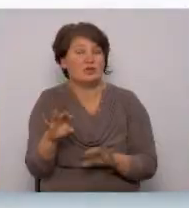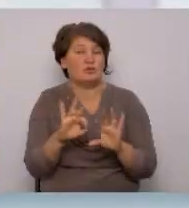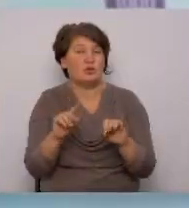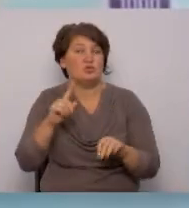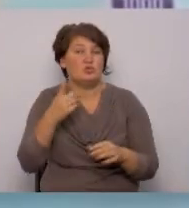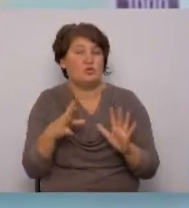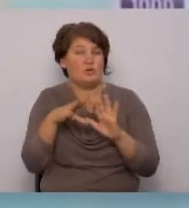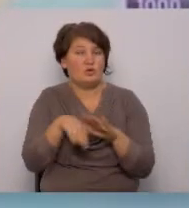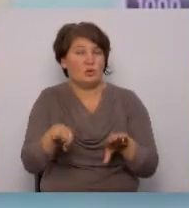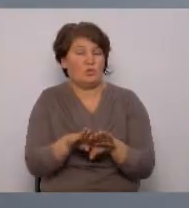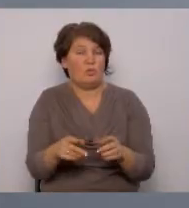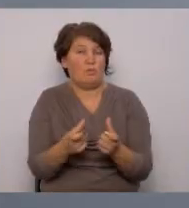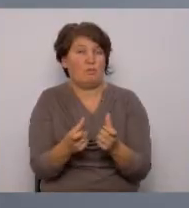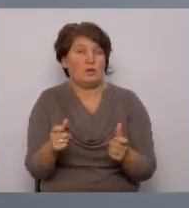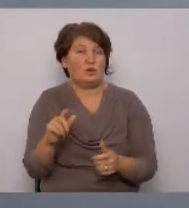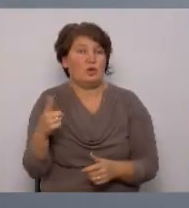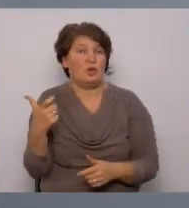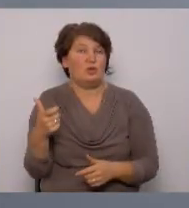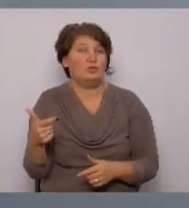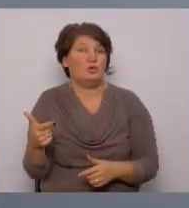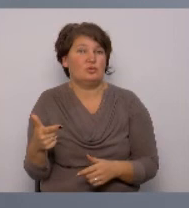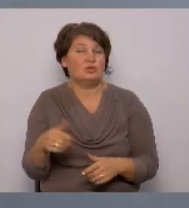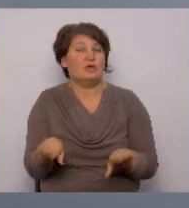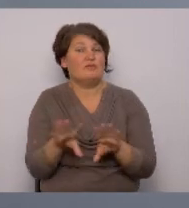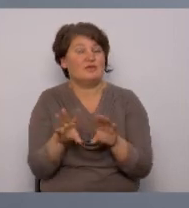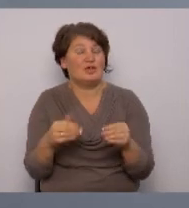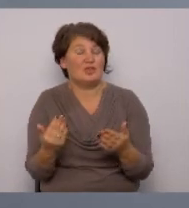таку банкноту. Це всі новини